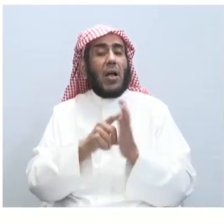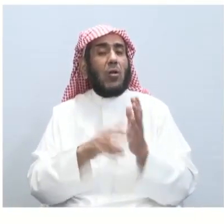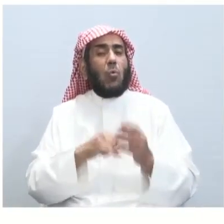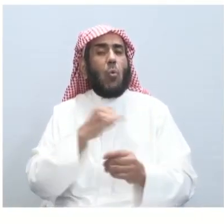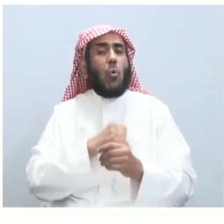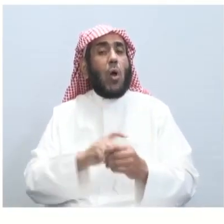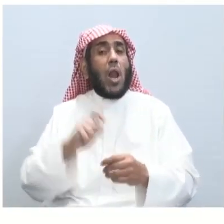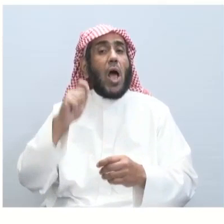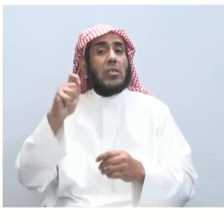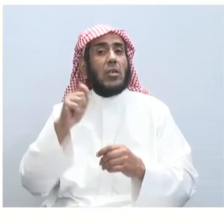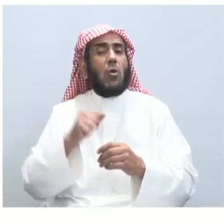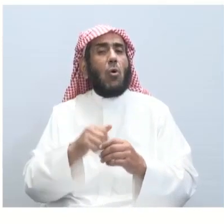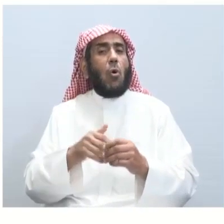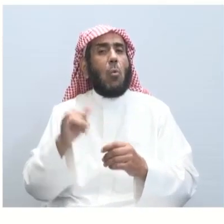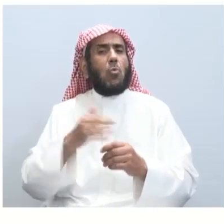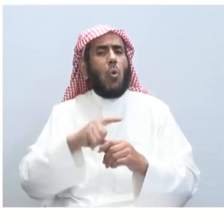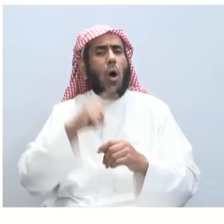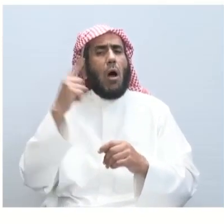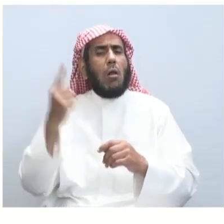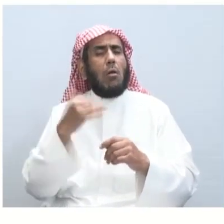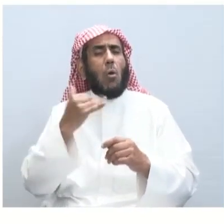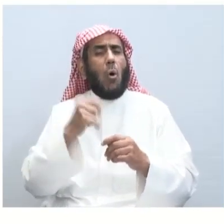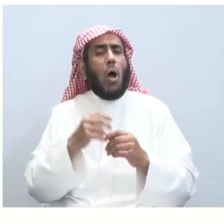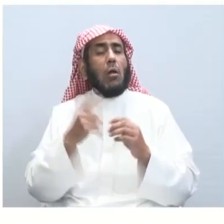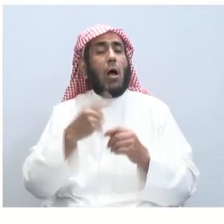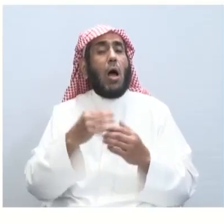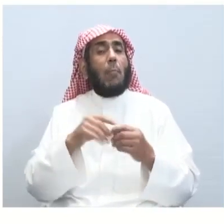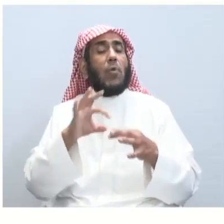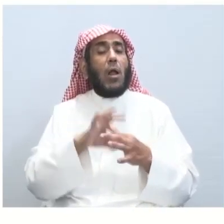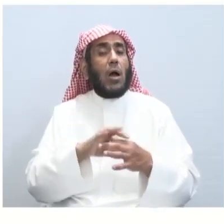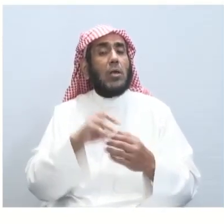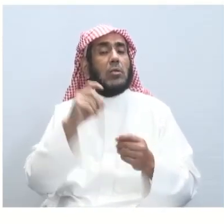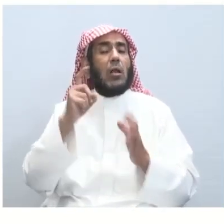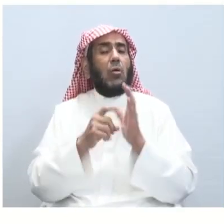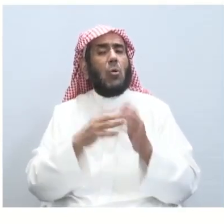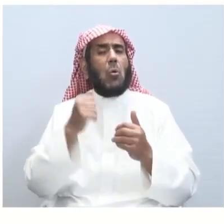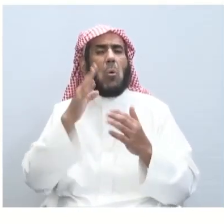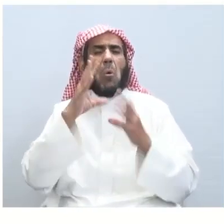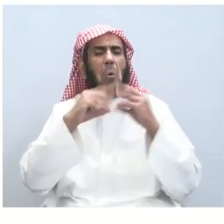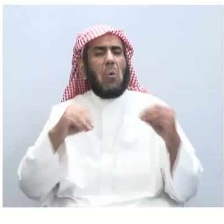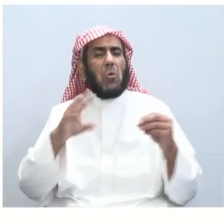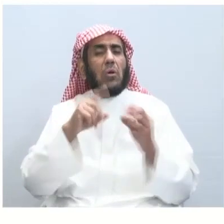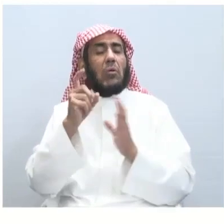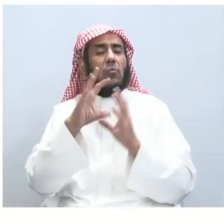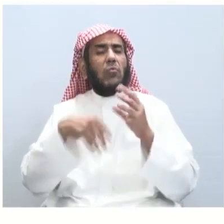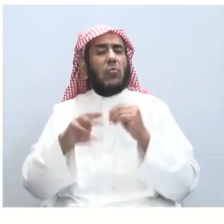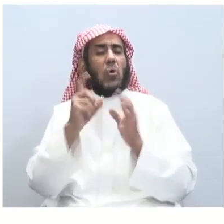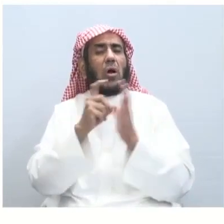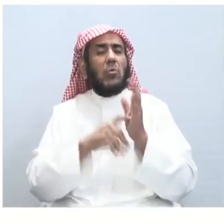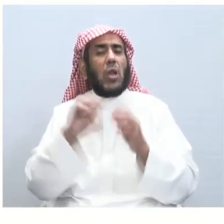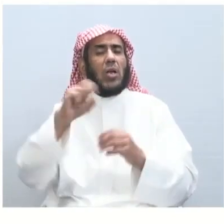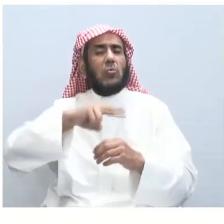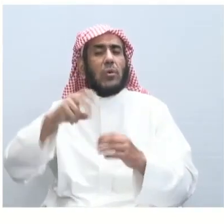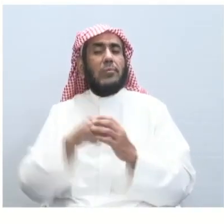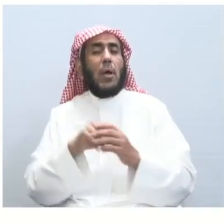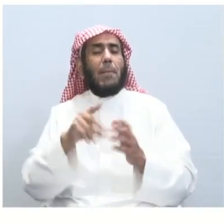هو الاصل والمرجع العام في علاقات القانون الخاص ففي حال خلوه فروع القانون الخاص الاخرى